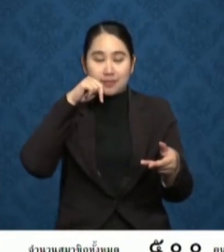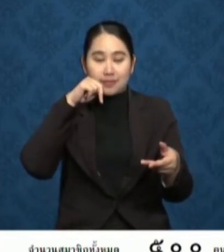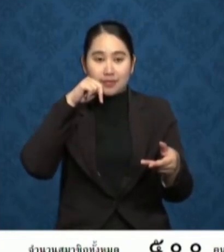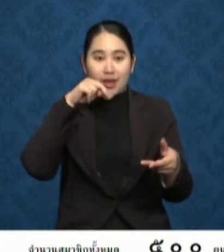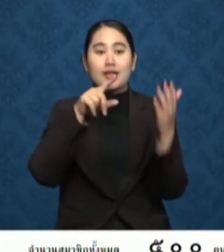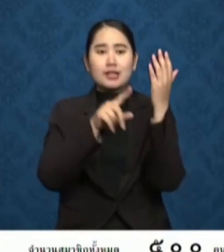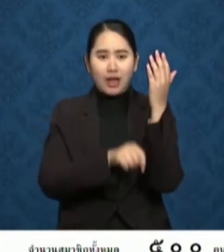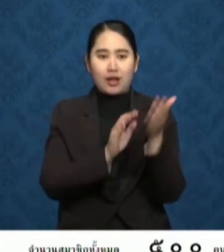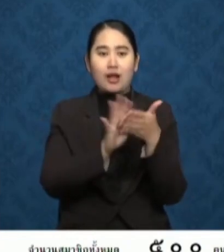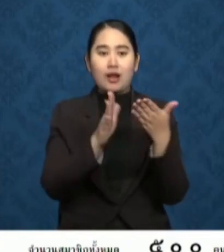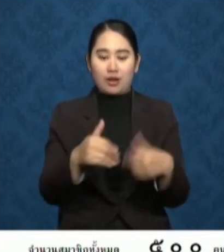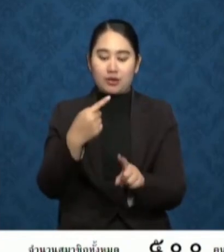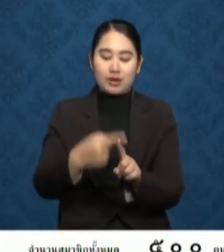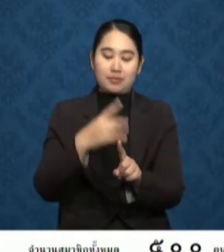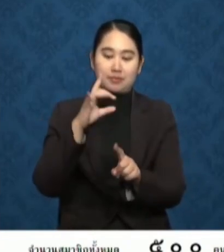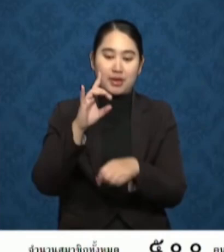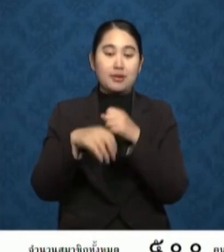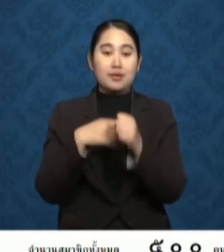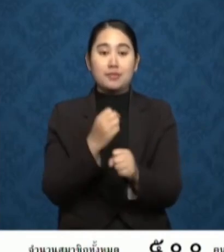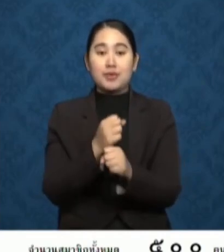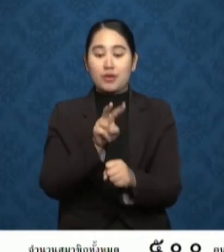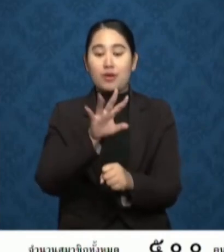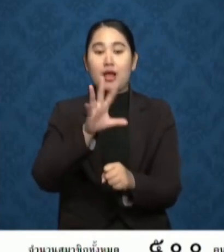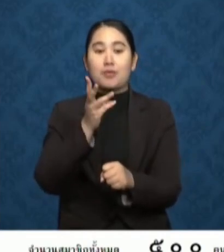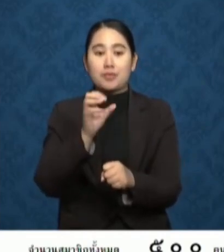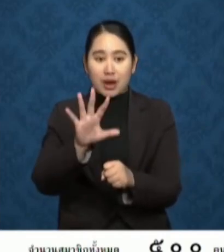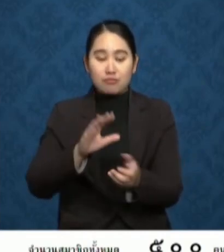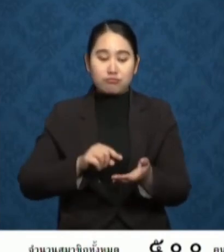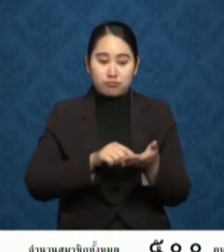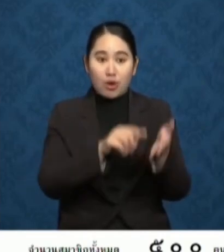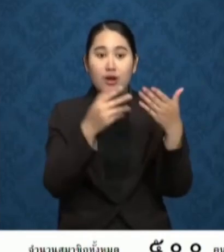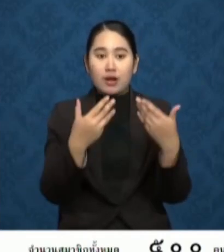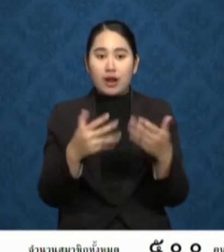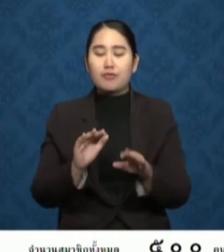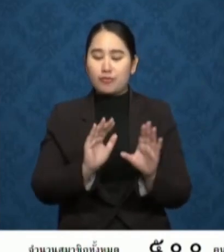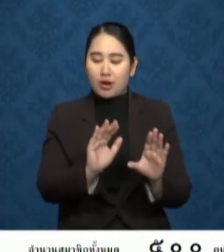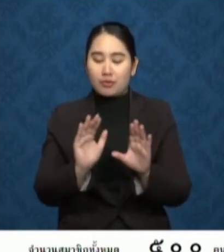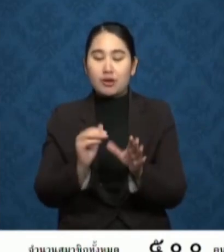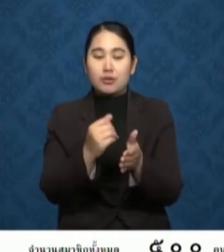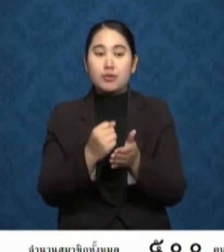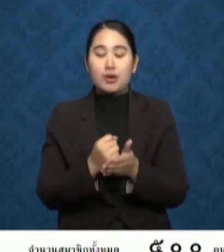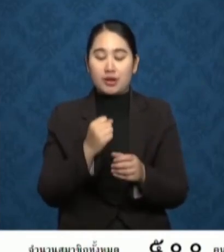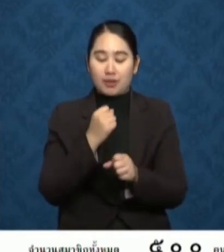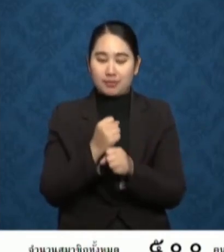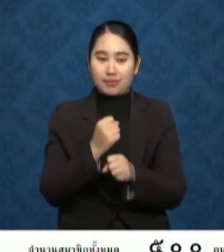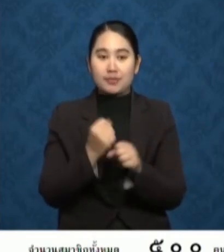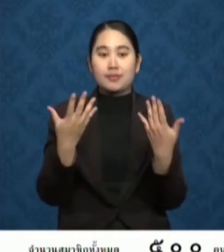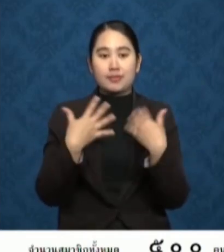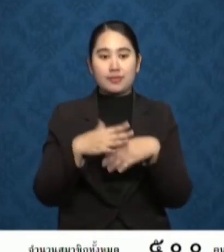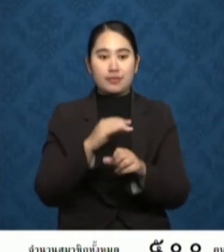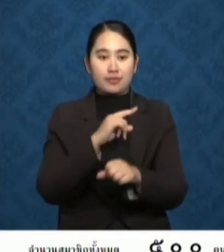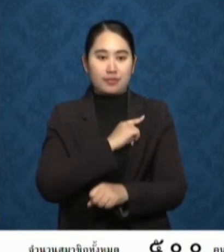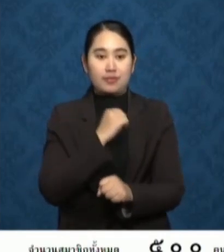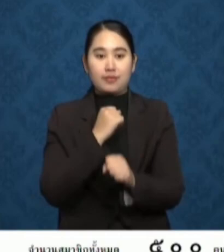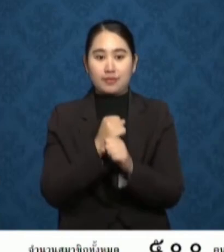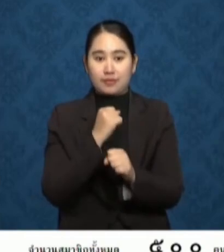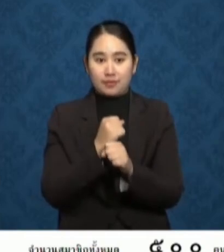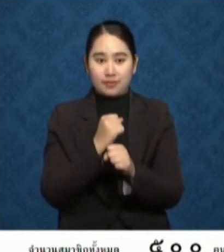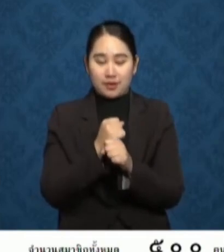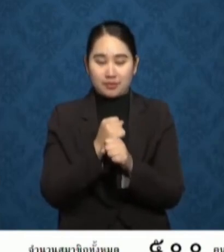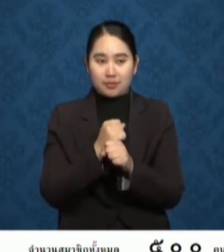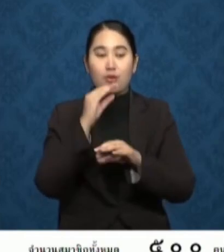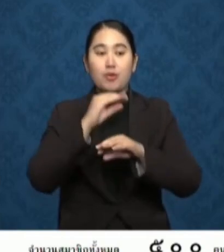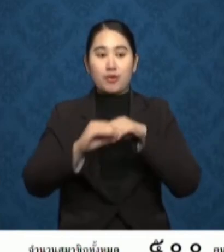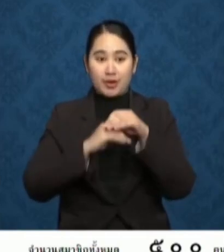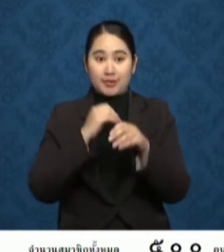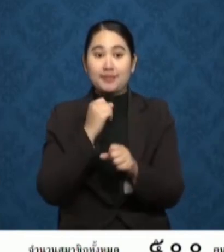ต 6 ตรัตั้งแต่เดือนสิ่หาคม 2,565 จึงขออนุญาฝากทานประทานประสานประยงหนอยงานที่เกี่วข้องเพื่อเรงดำเนินการ